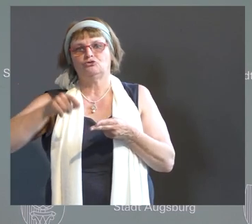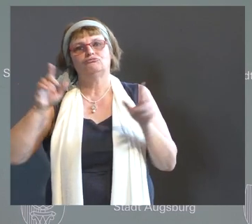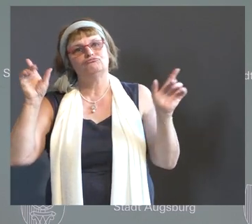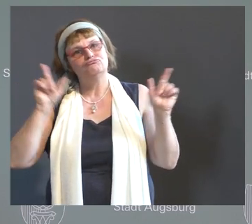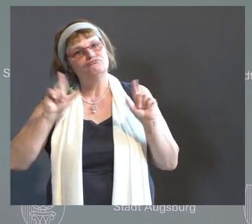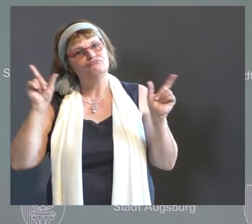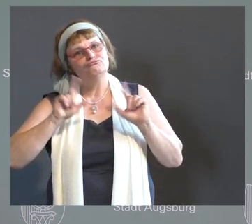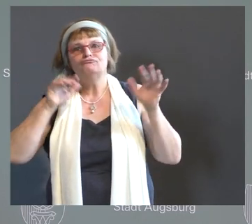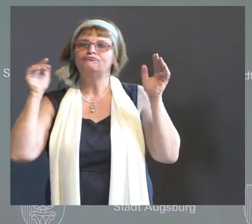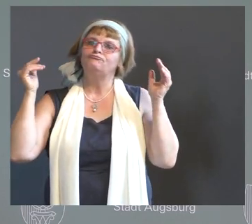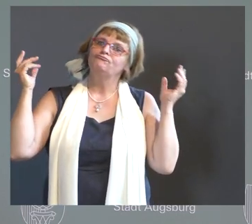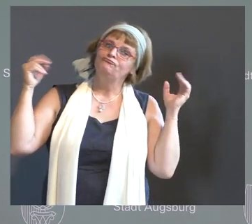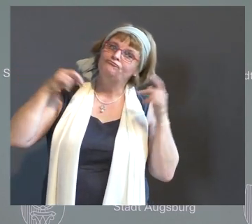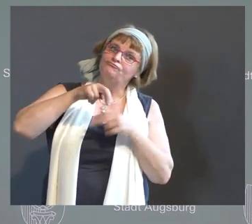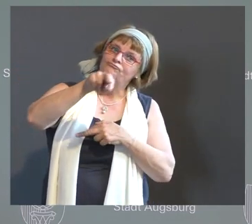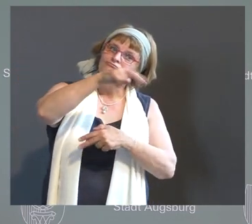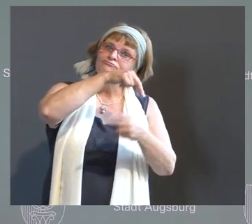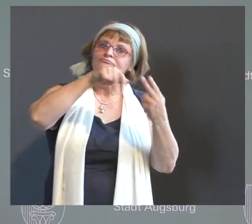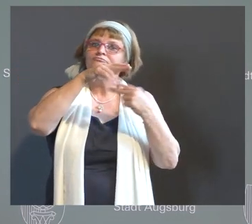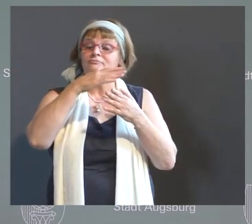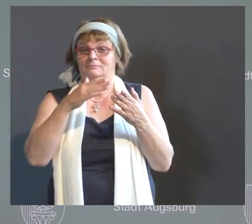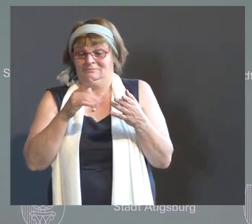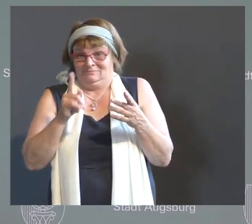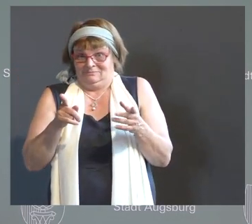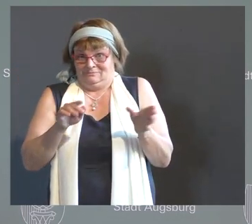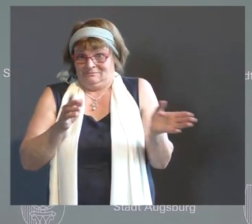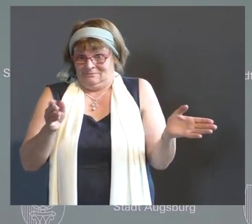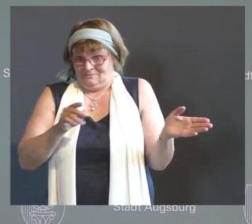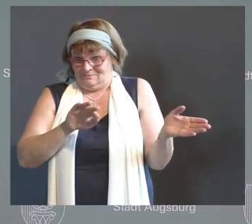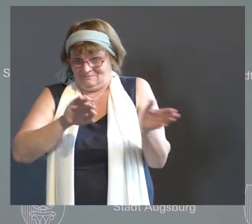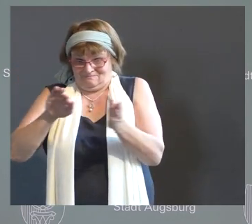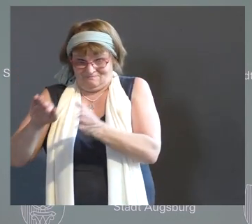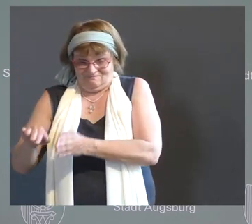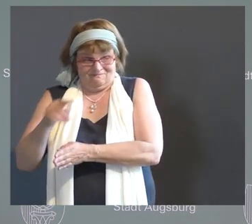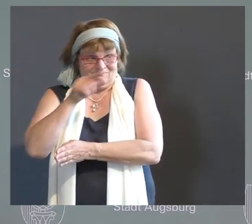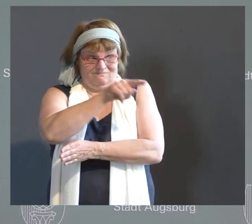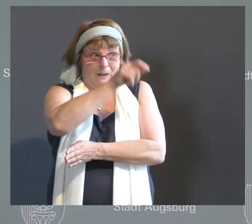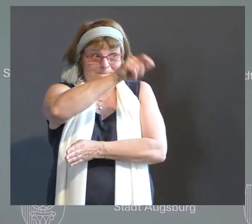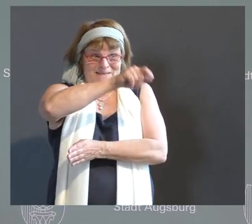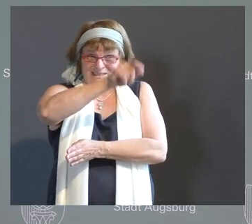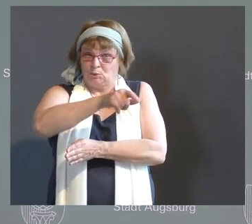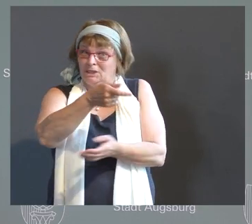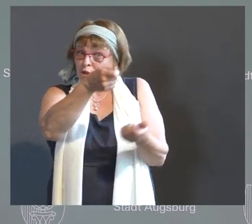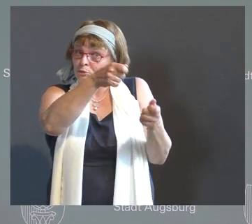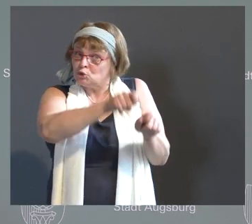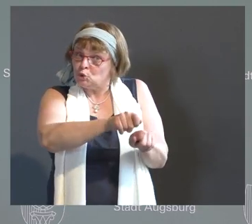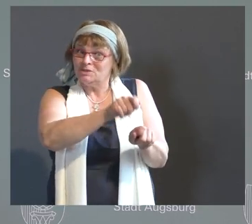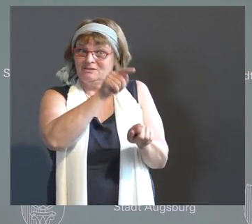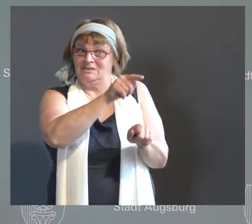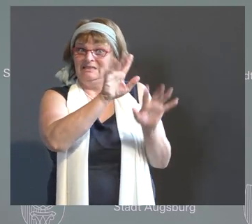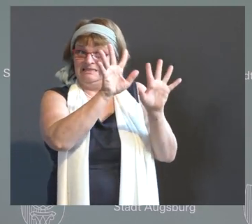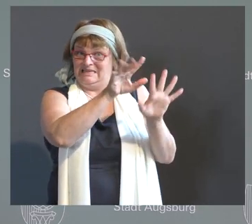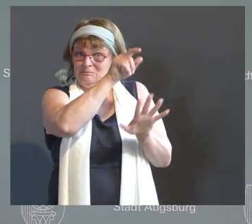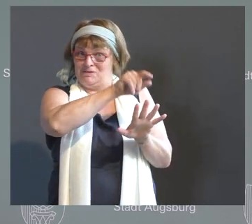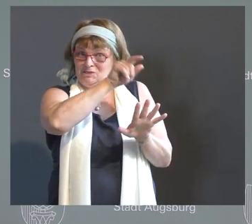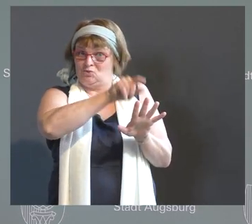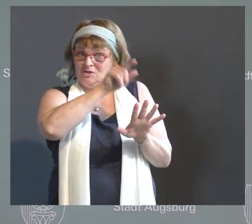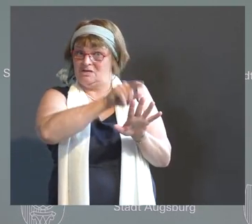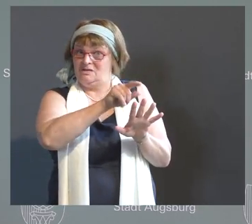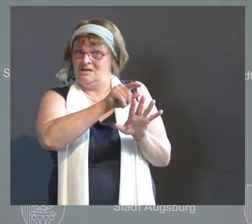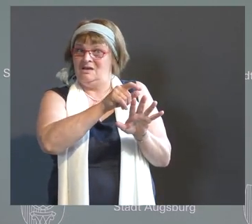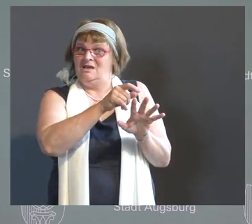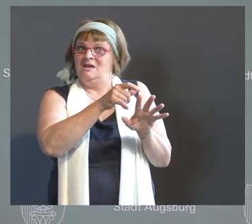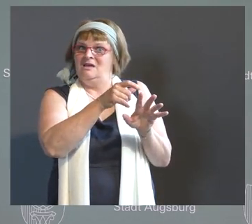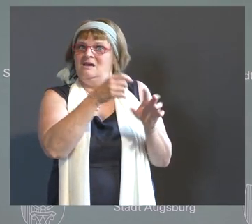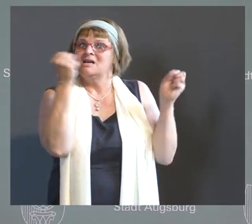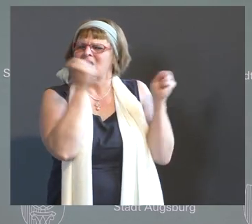aufhalten. Und im Verhältnis dazu sind diejenigen, die dann am Schluss diesen Krawall ausgelöst haben, dann doch